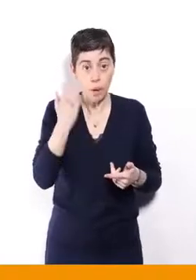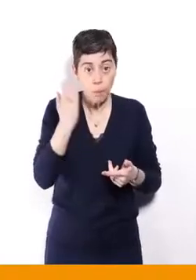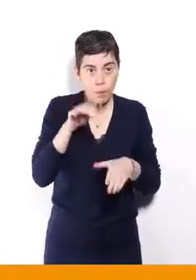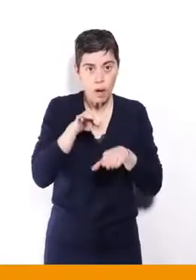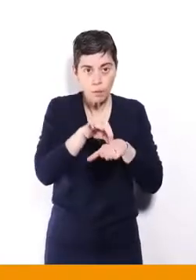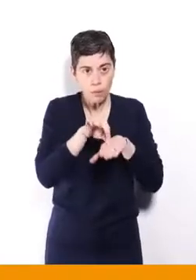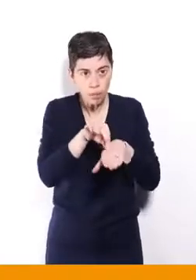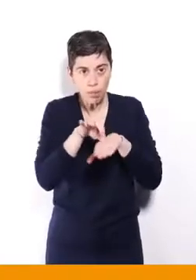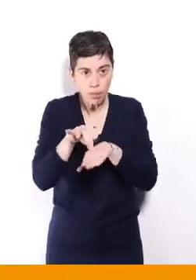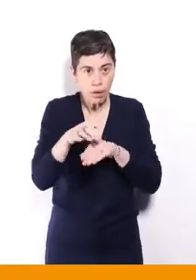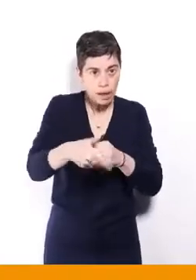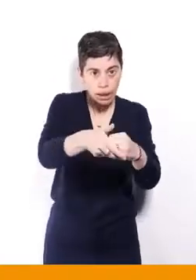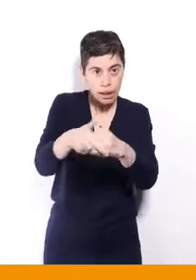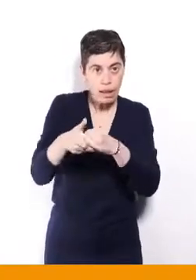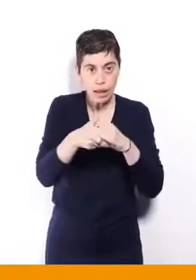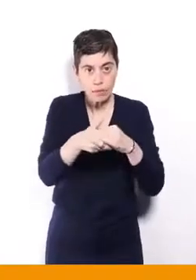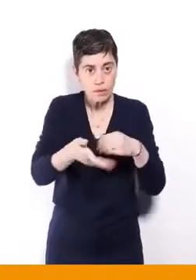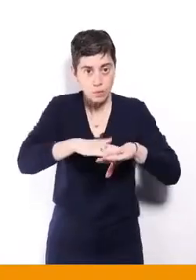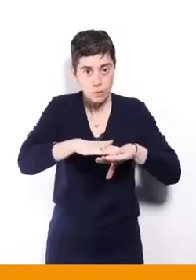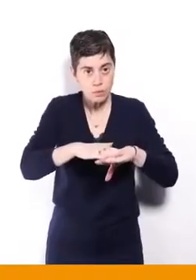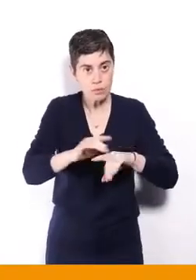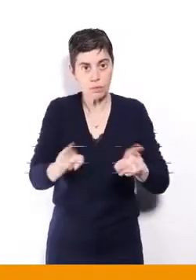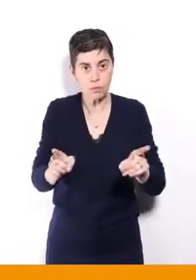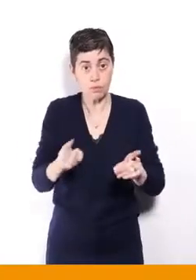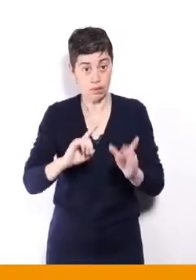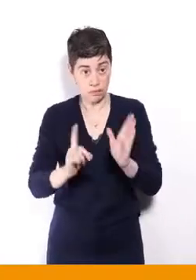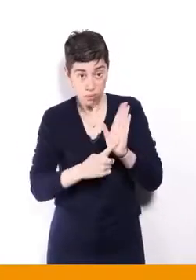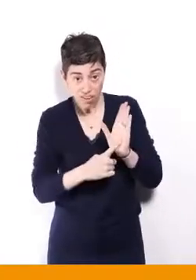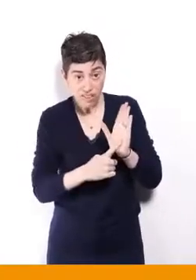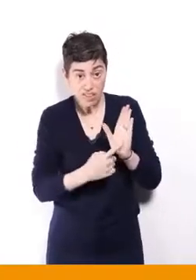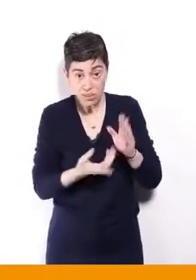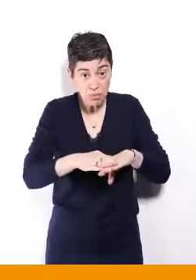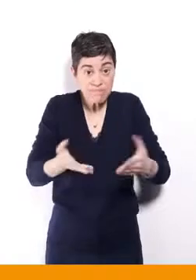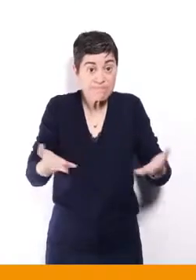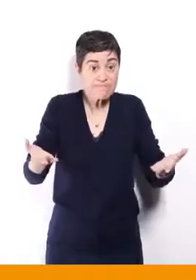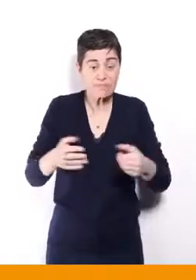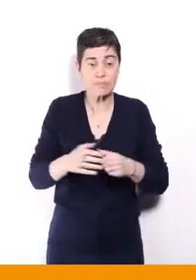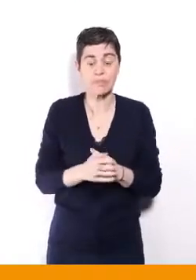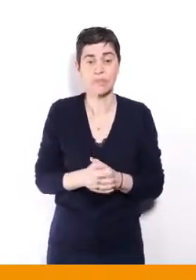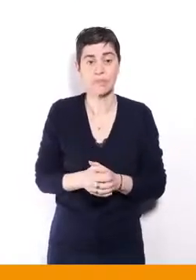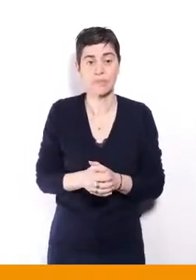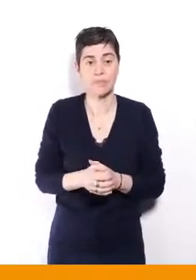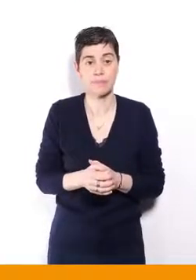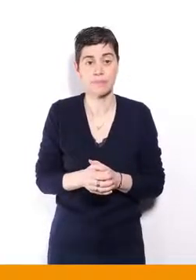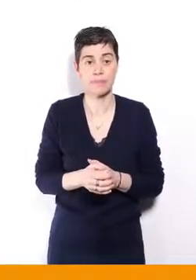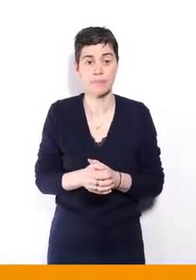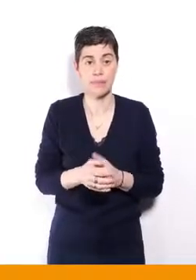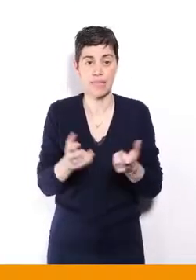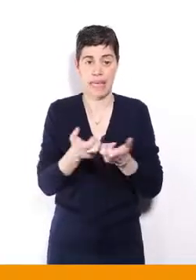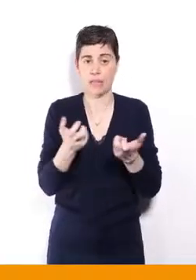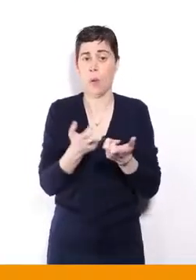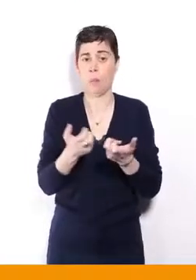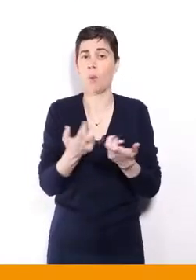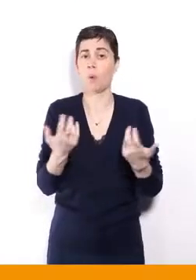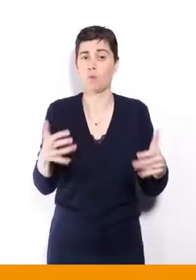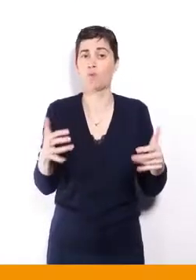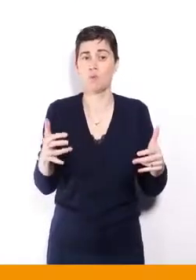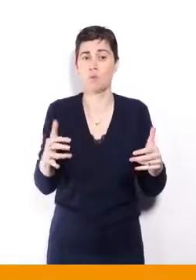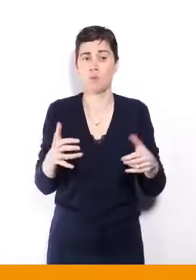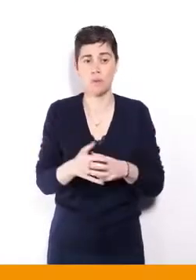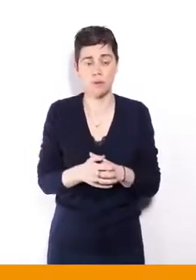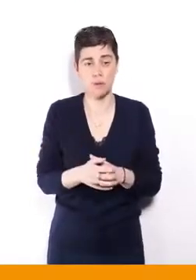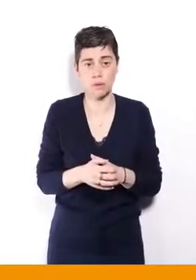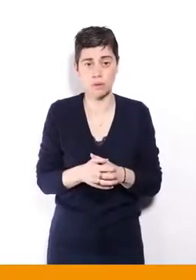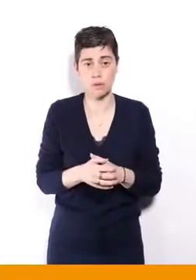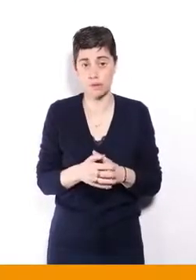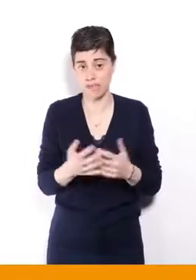besoin et qui est leur droit. Voilà, rapidement, un exemple majeur, c'est un sujet que j'ai posé